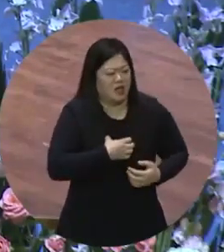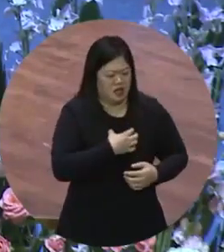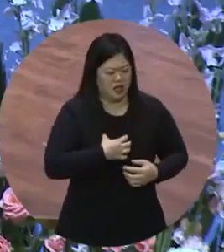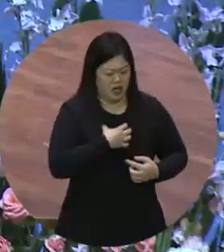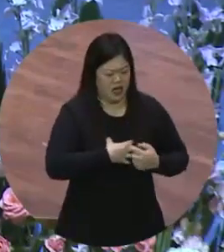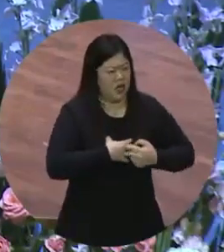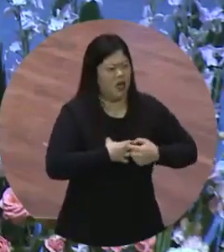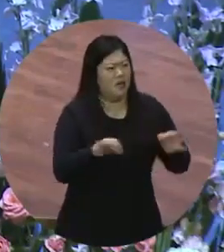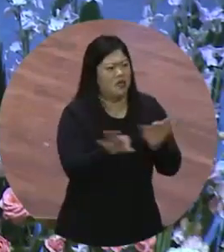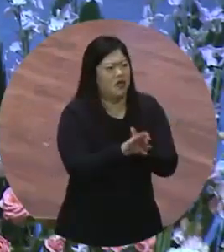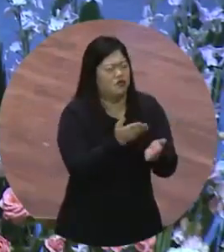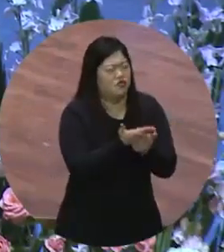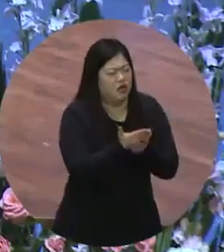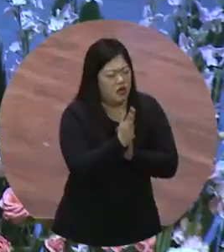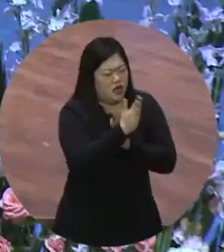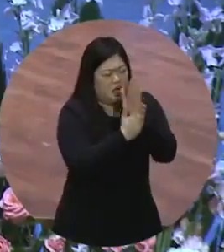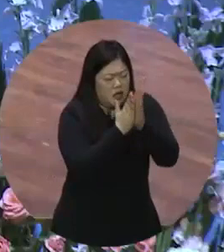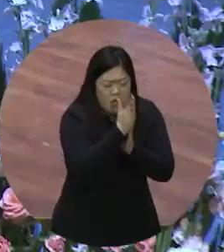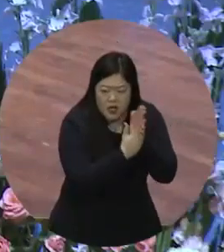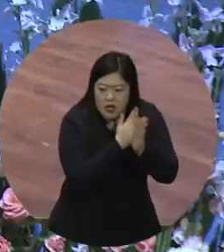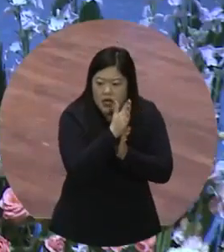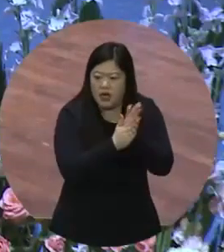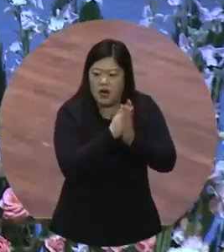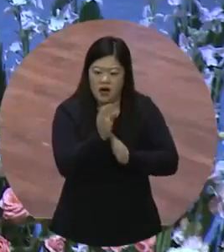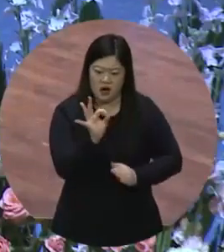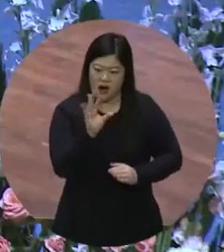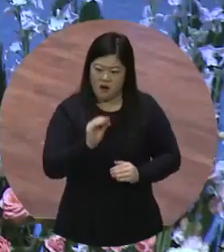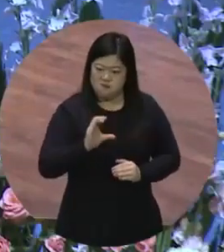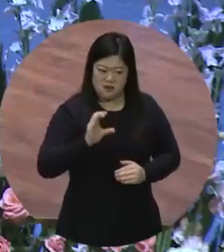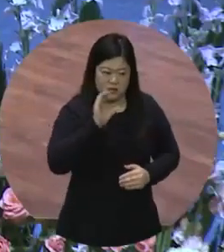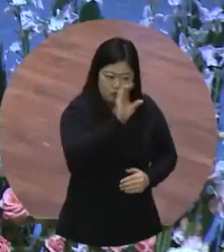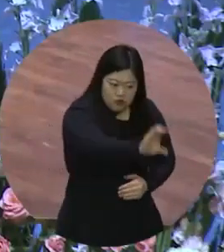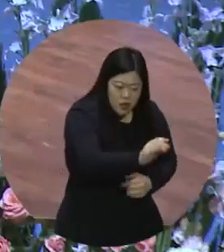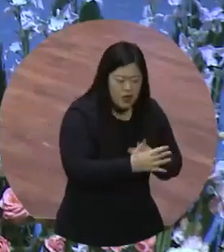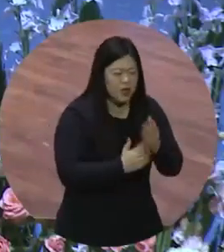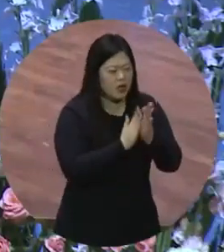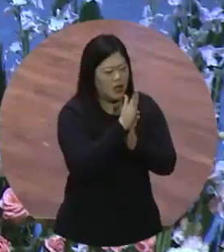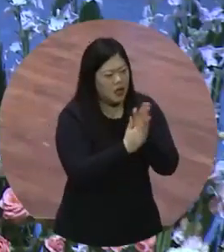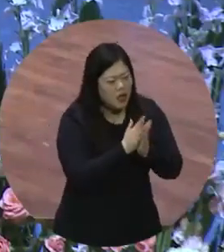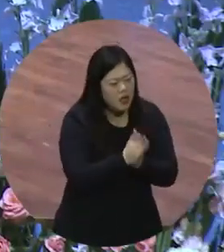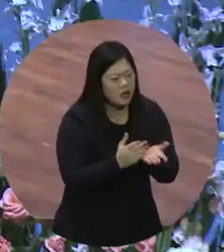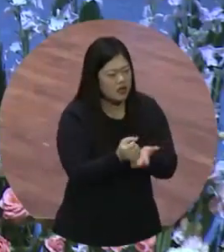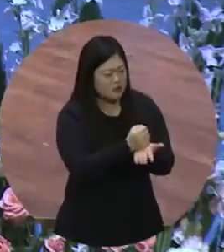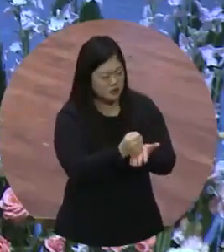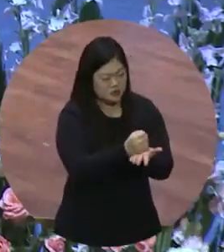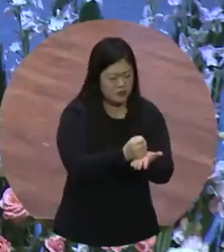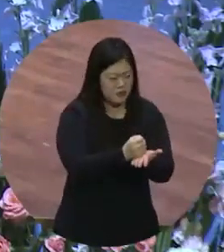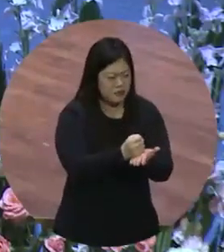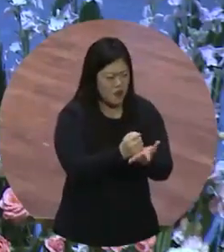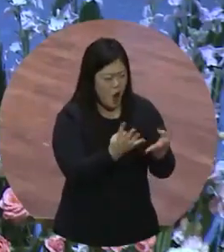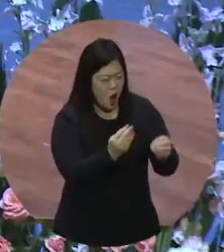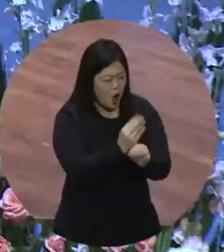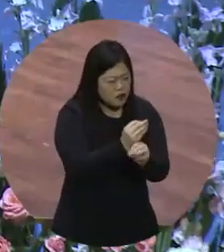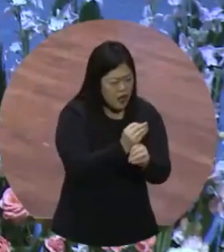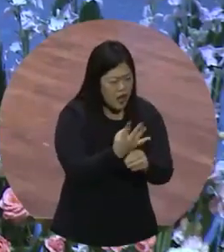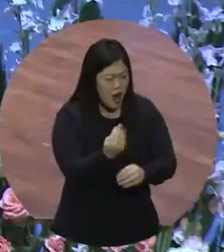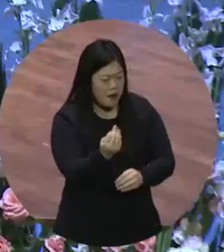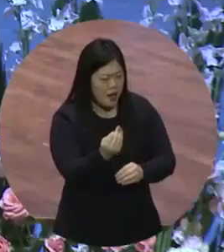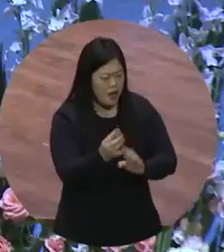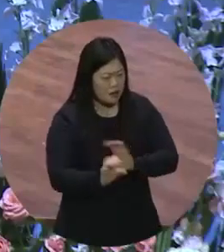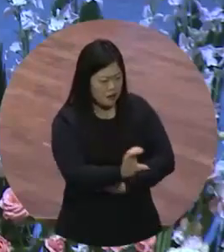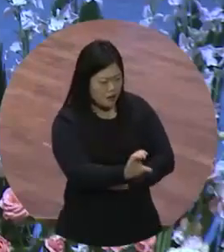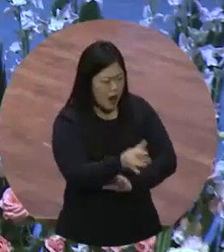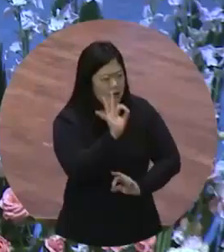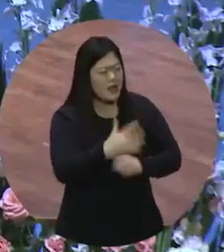내일이 불안하니까 무당 찾아가. 점술 찾아가. 점쟁이 찾아가. 그 찾아가 답 달라